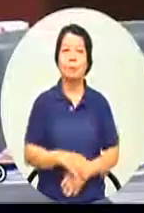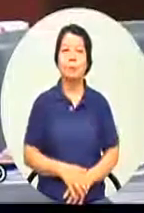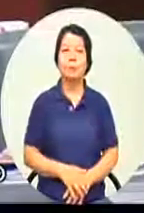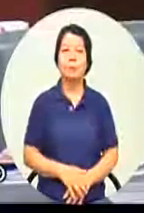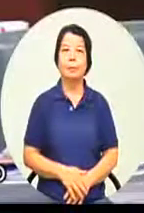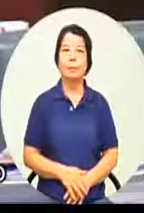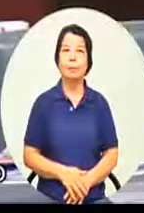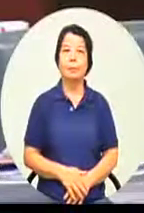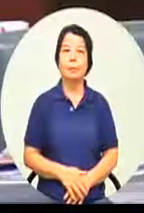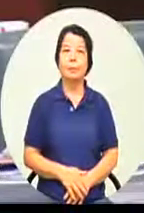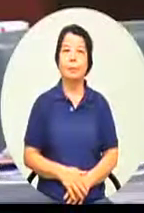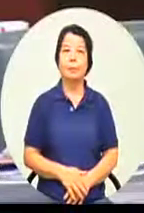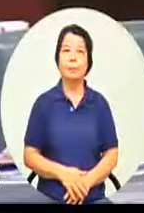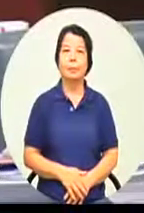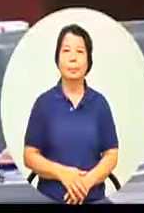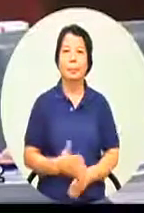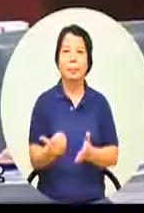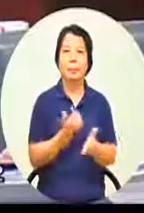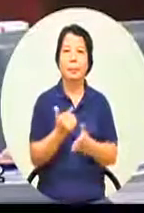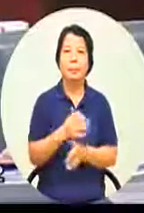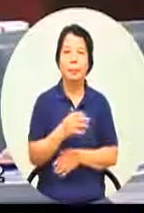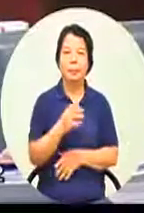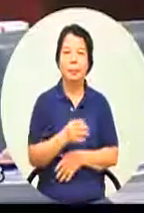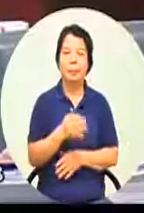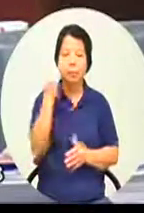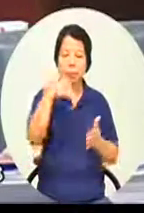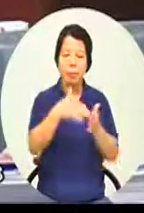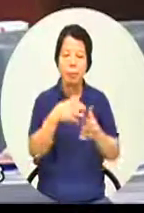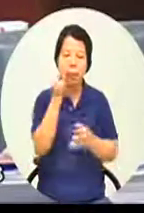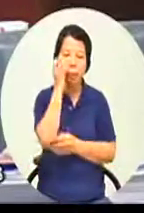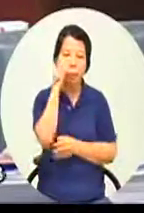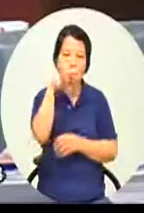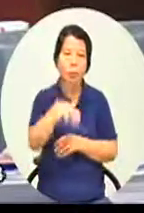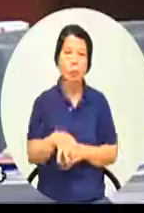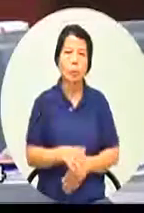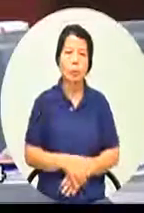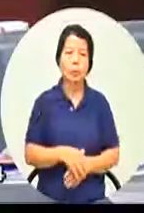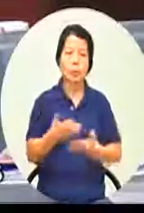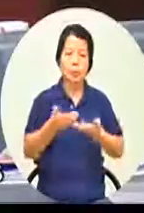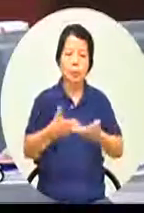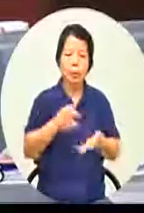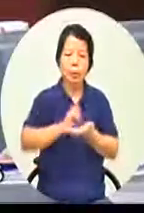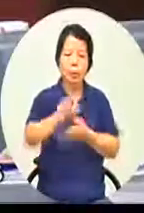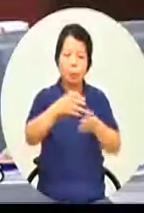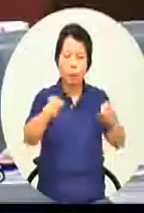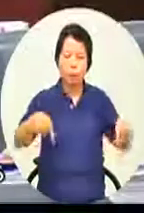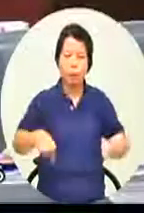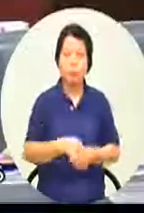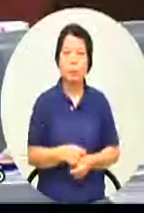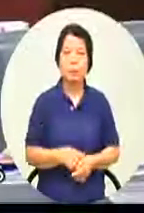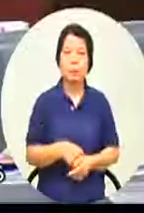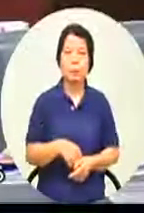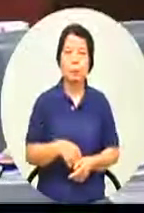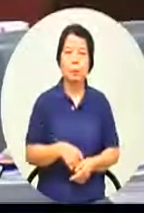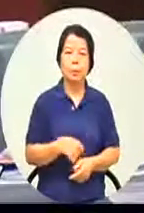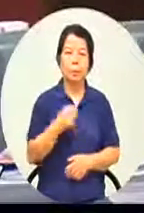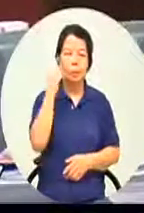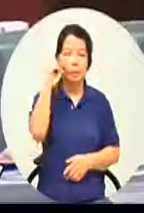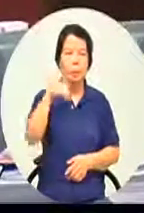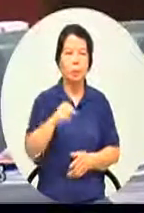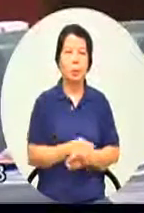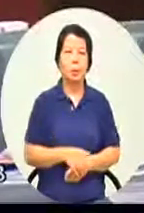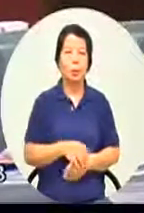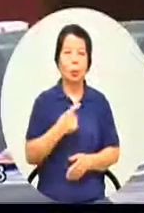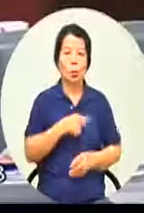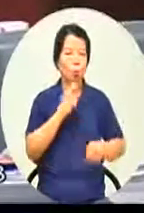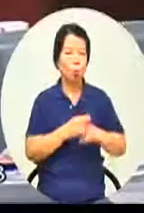想，其实刚刚我看了一下我们观光局的这个业务报告哈，坦白讲，感觉上我们是信心满